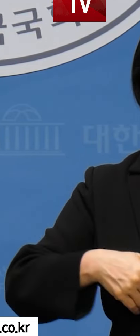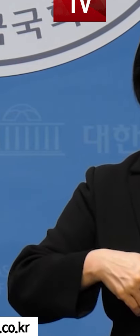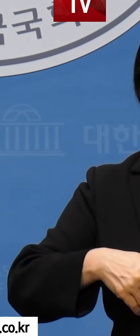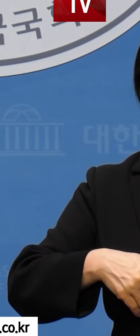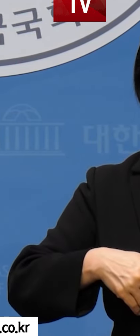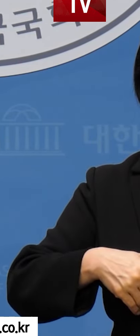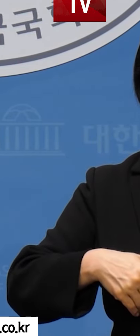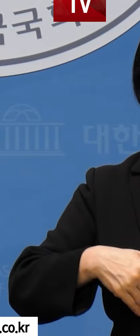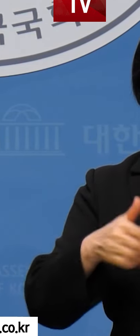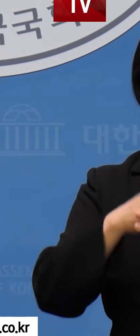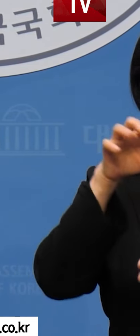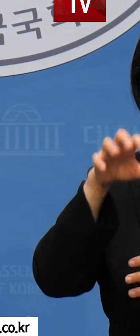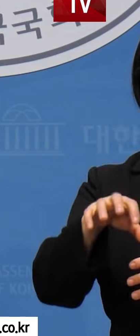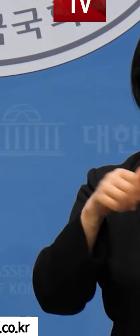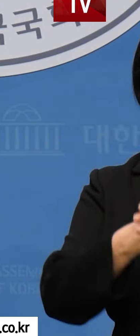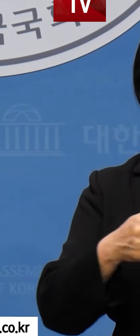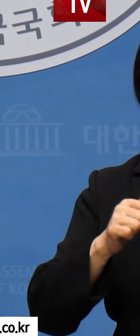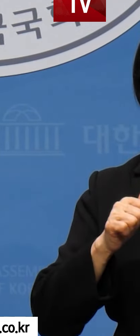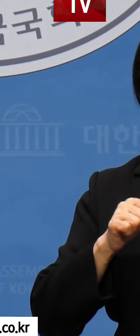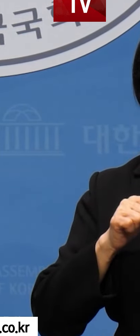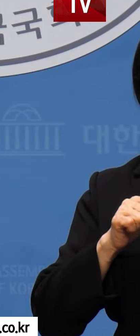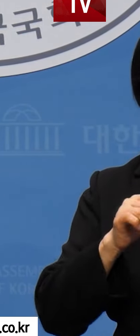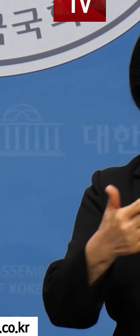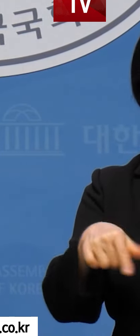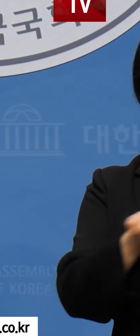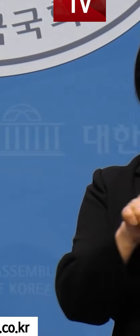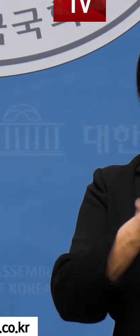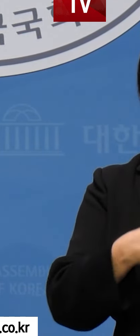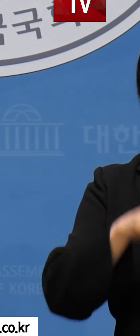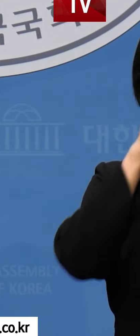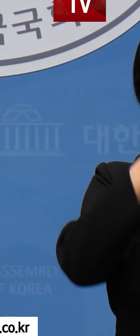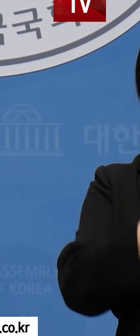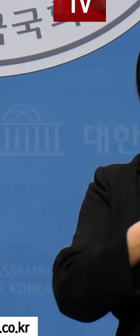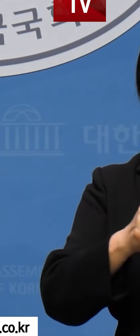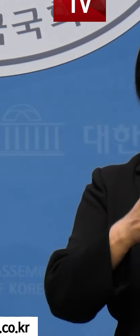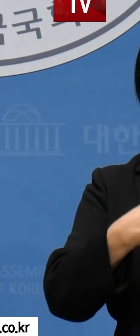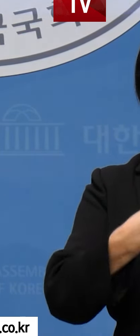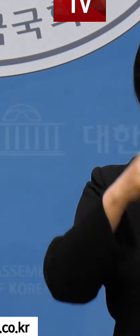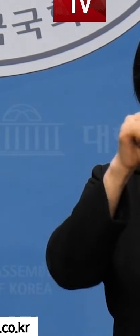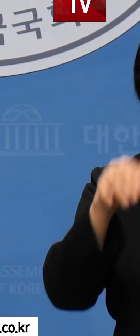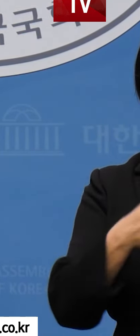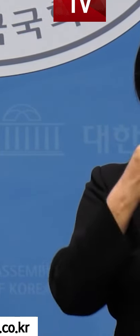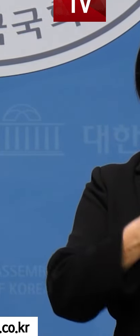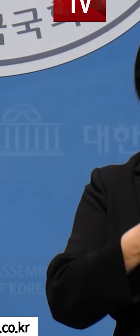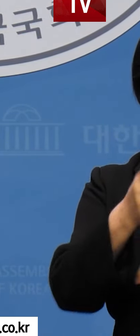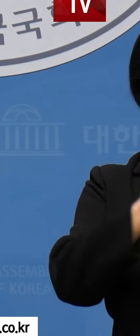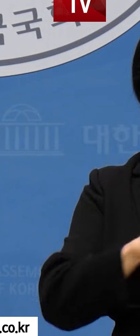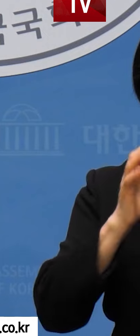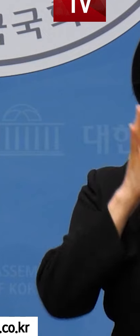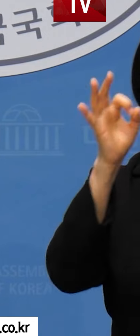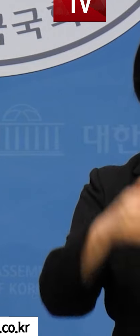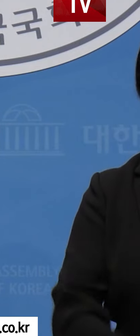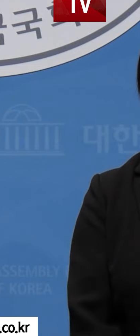영역으로 쏠리는 부작용을 막고 정상적 의료체계가 형성되도록 적극 노력할